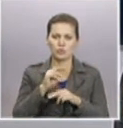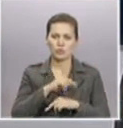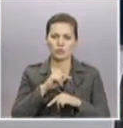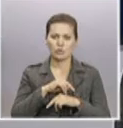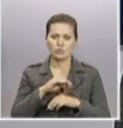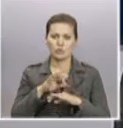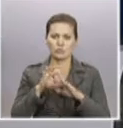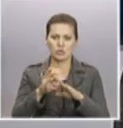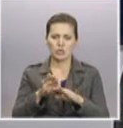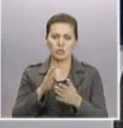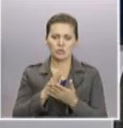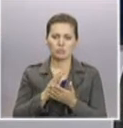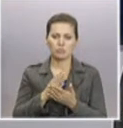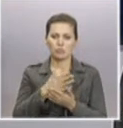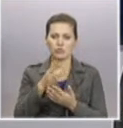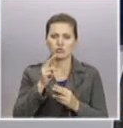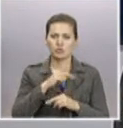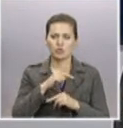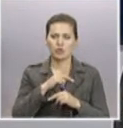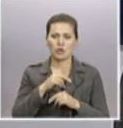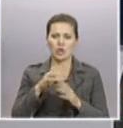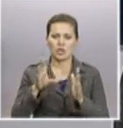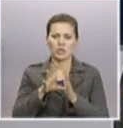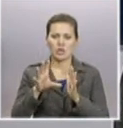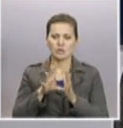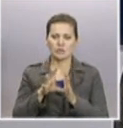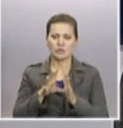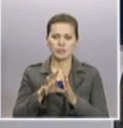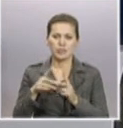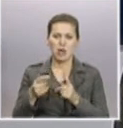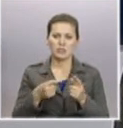жұмыстары жүргізіліп жатыр. Бұл жұмыстар бізде энергетика